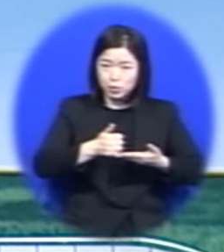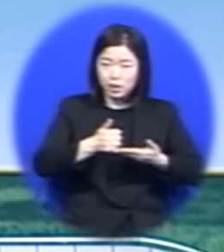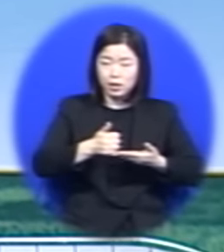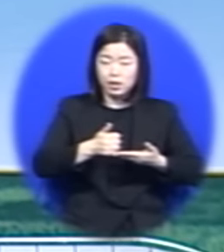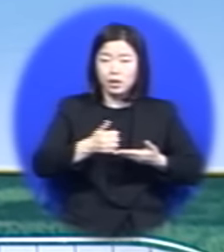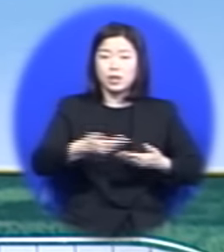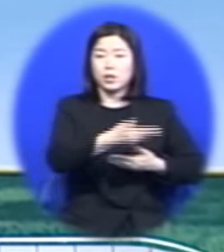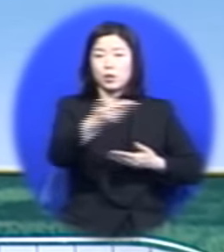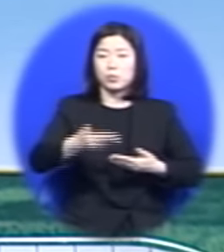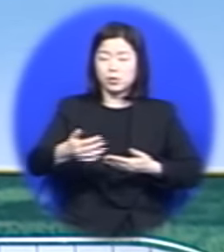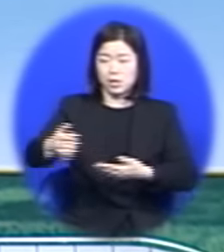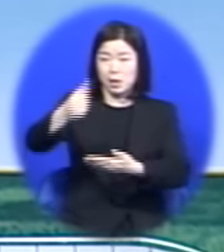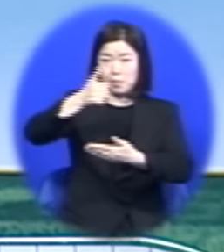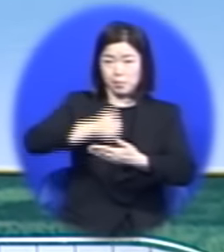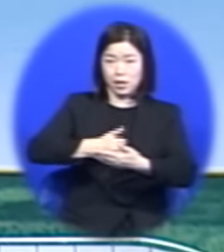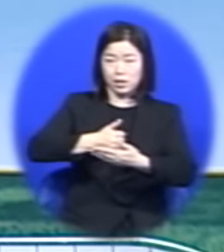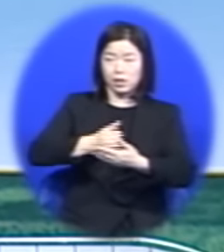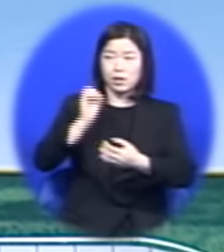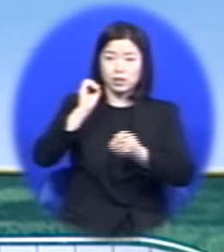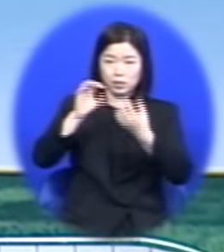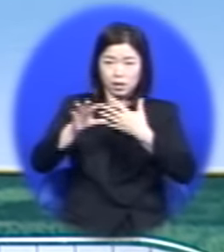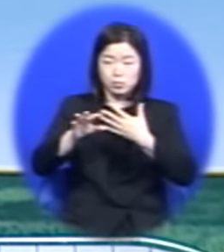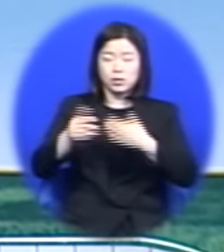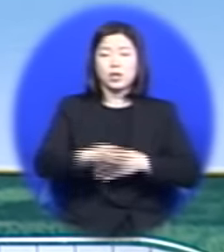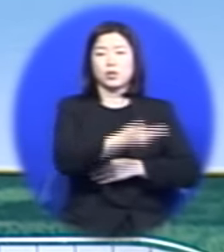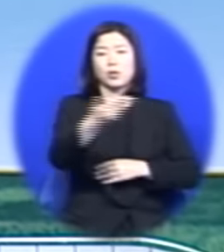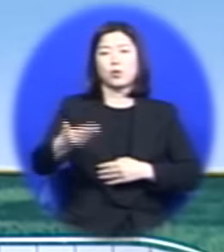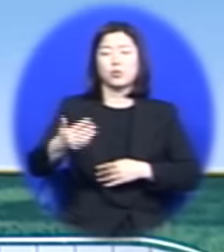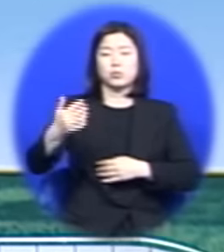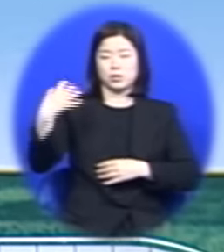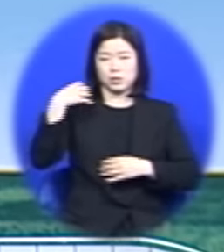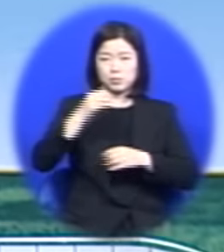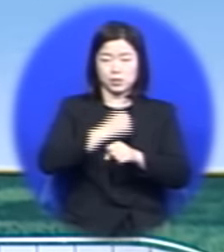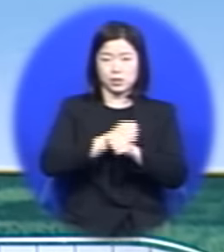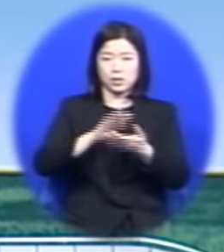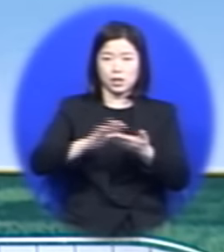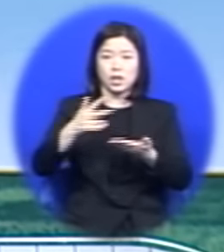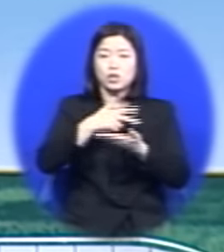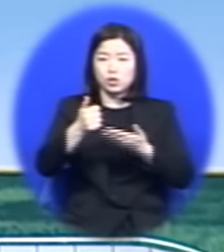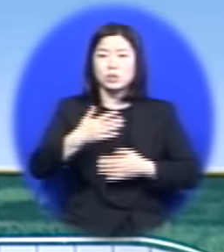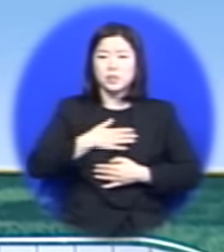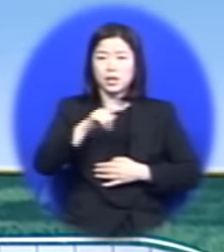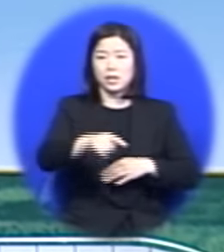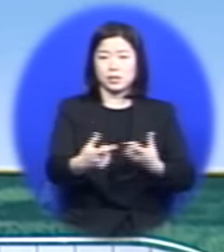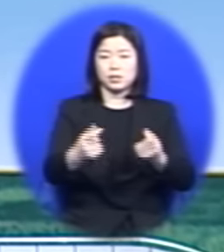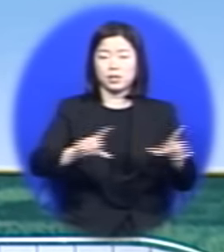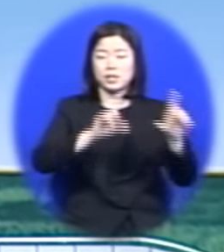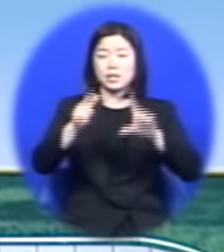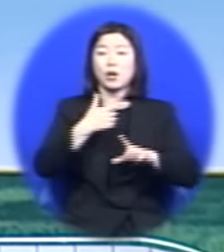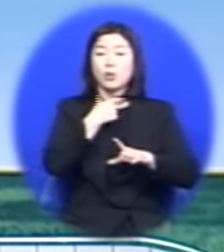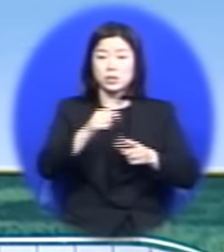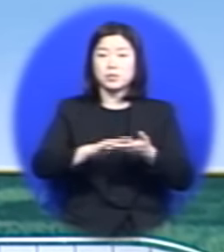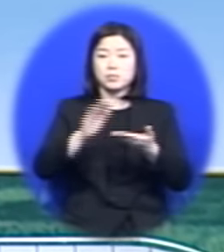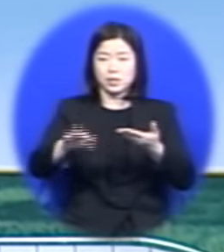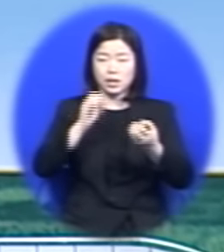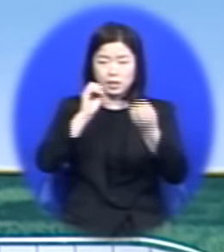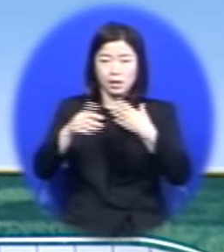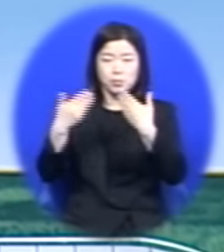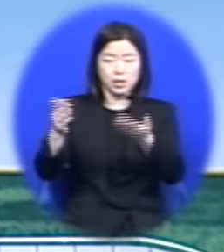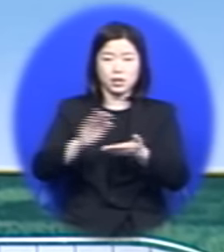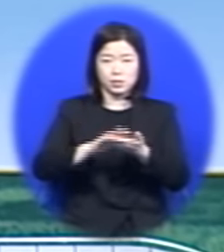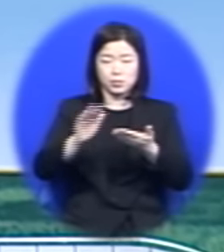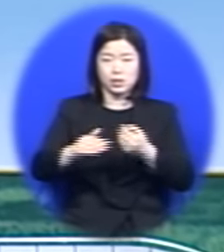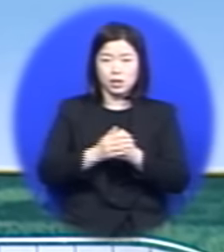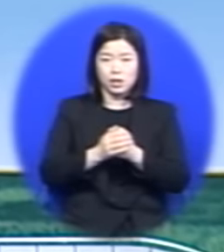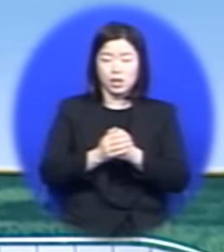여러분이 받아들이는 일은 여러분이 해야 합니다. 주님, 제가 그렇게 살고 싶습니다. 운전 못하는 운전기사의